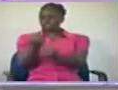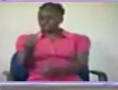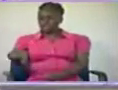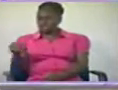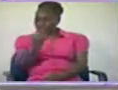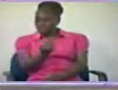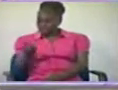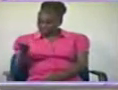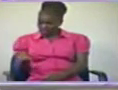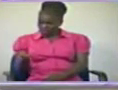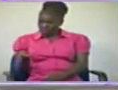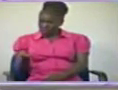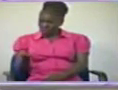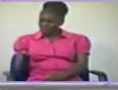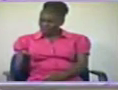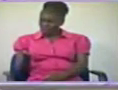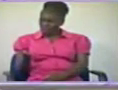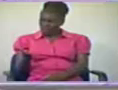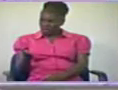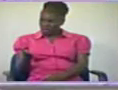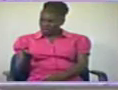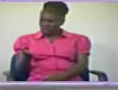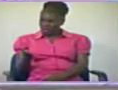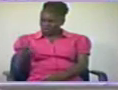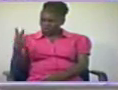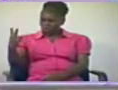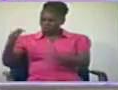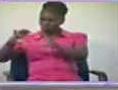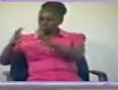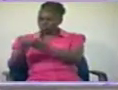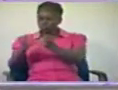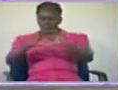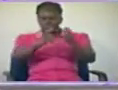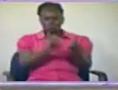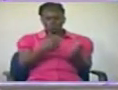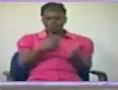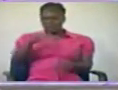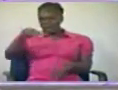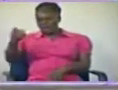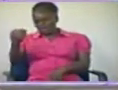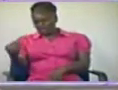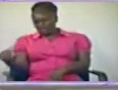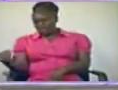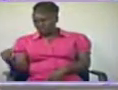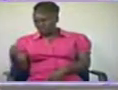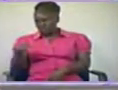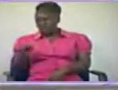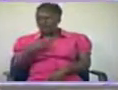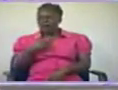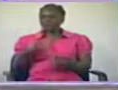watoto tumewaweka katika viwango viwili. Kuna wale watoto ambao wako na